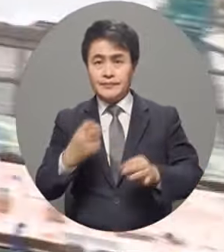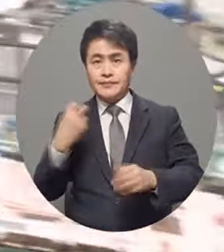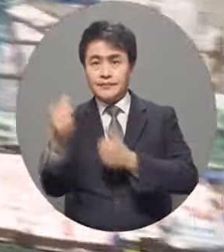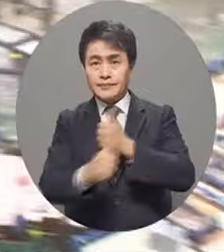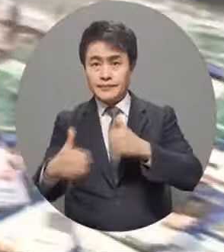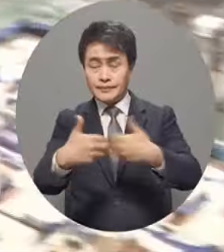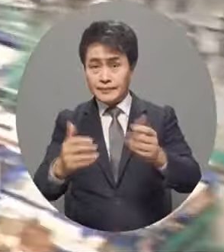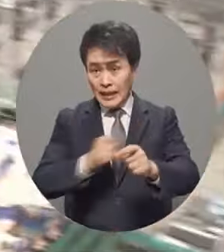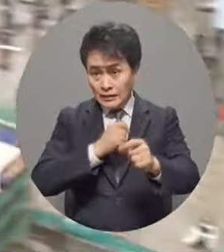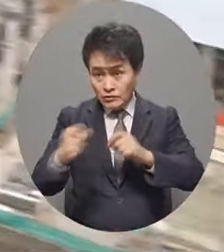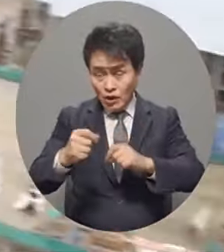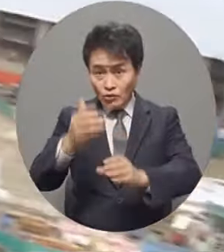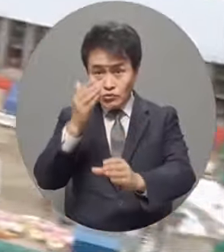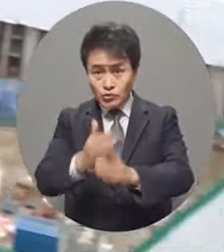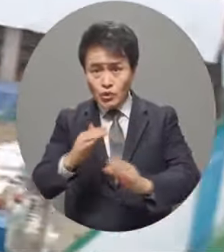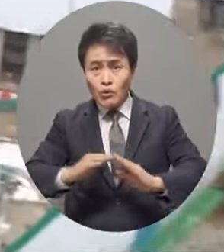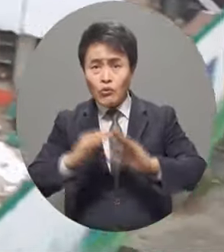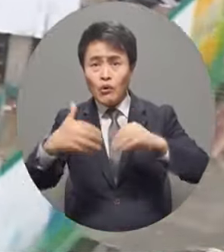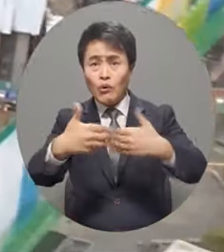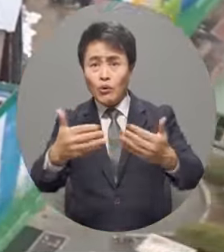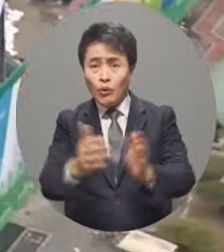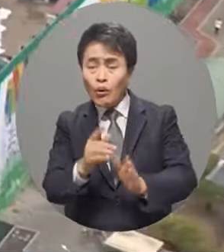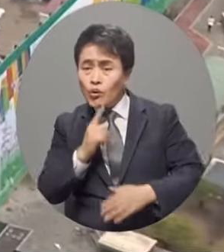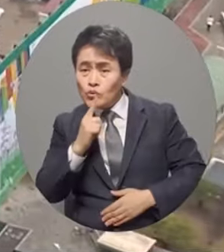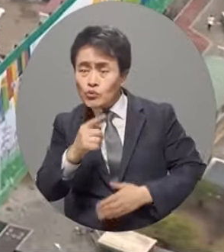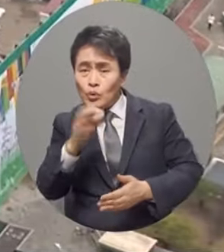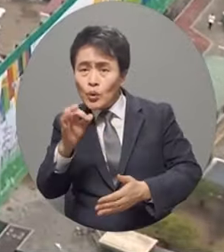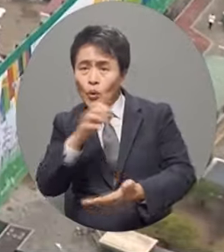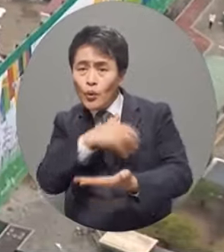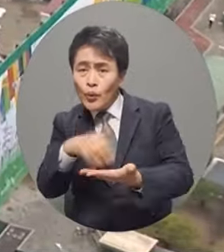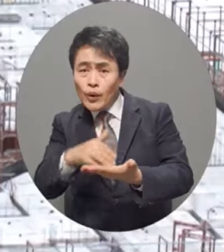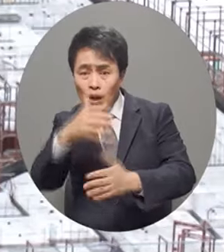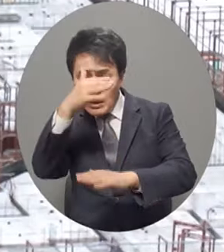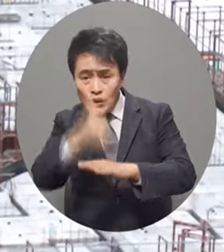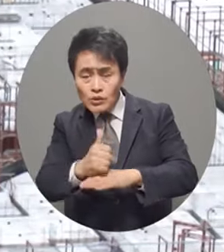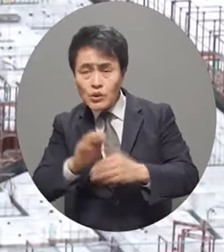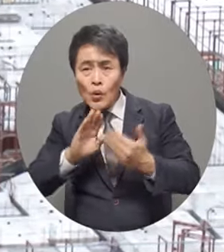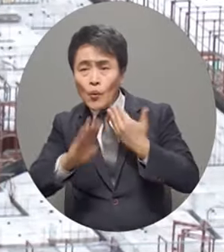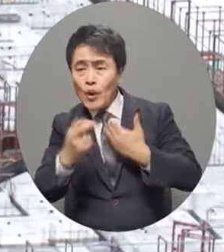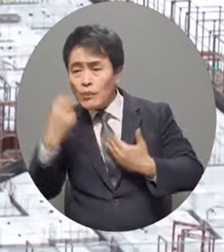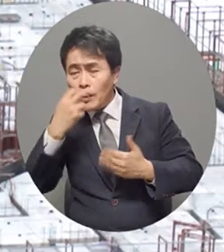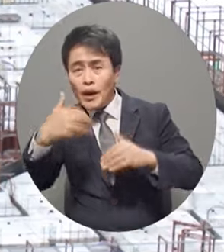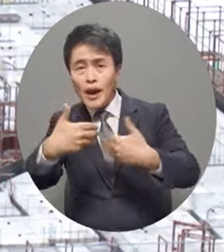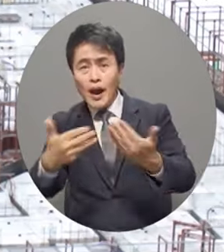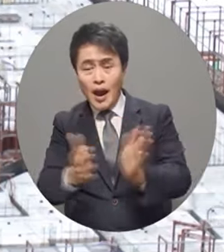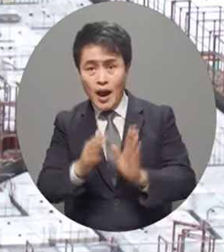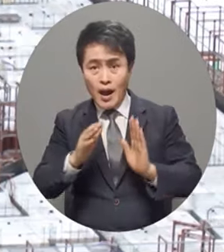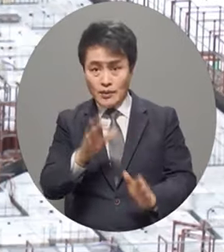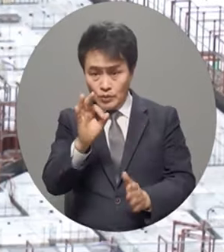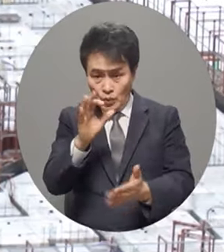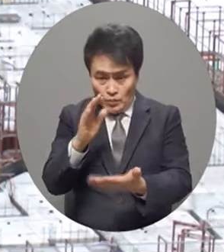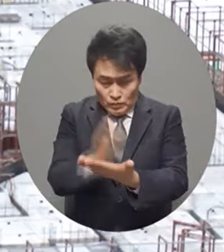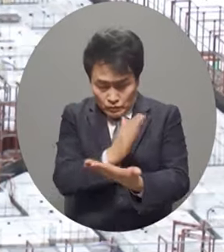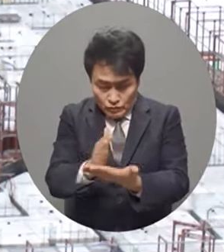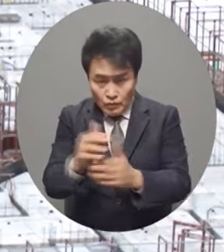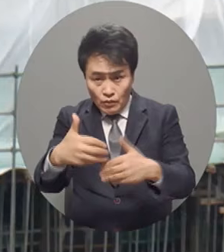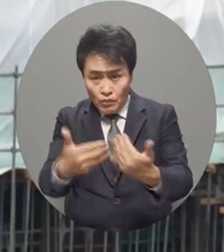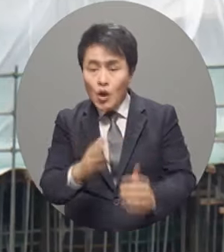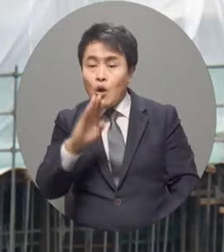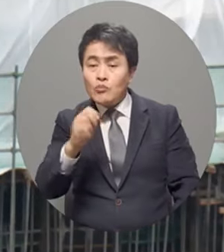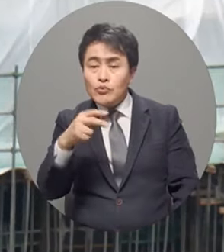장기 프로젝트가 위주인 건설업 등 수주 회계에 대한 결산과 외부 감사에서 분식 회계 여부를 집중 검사할